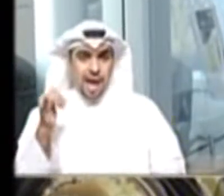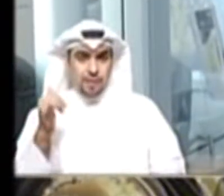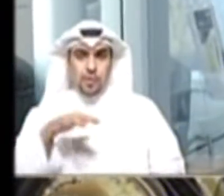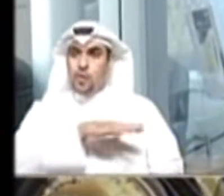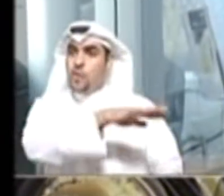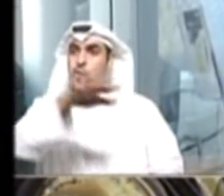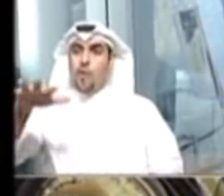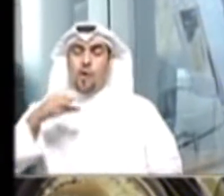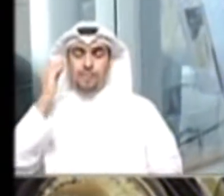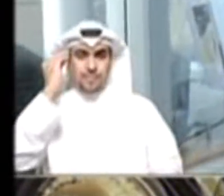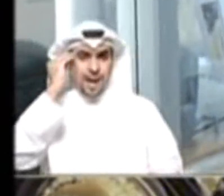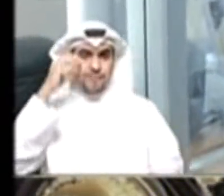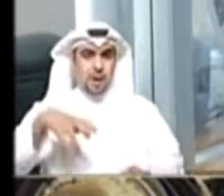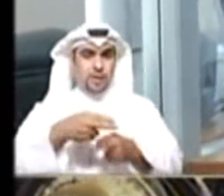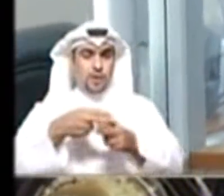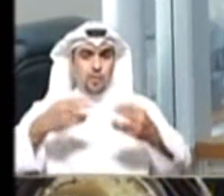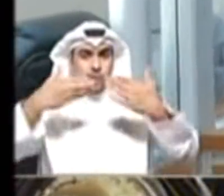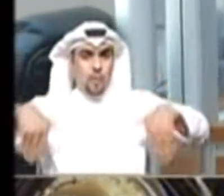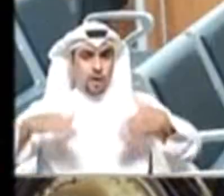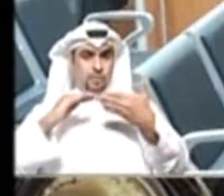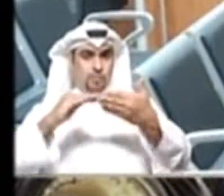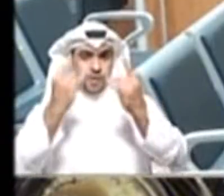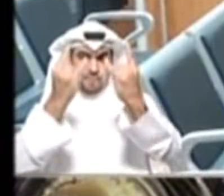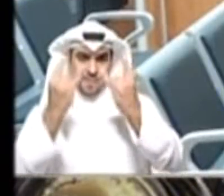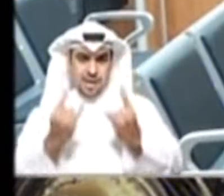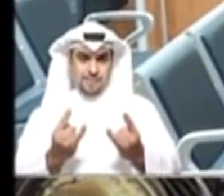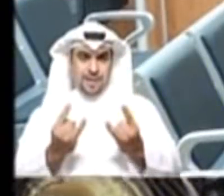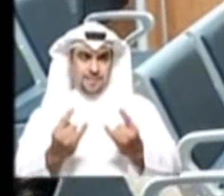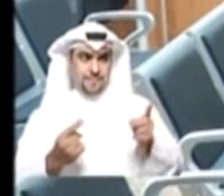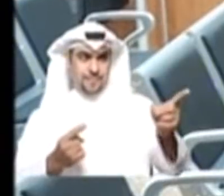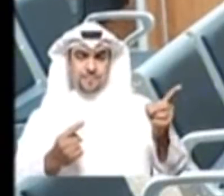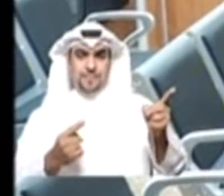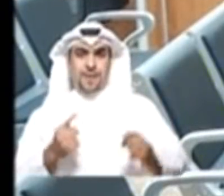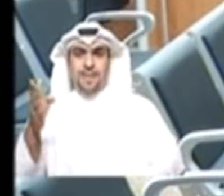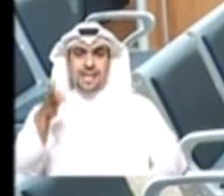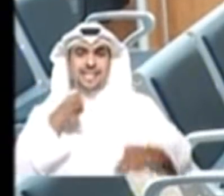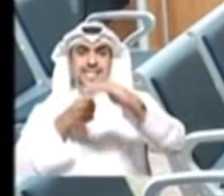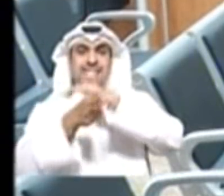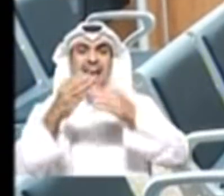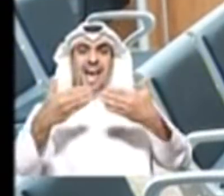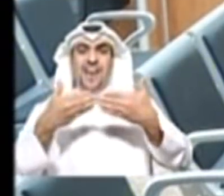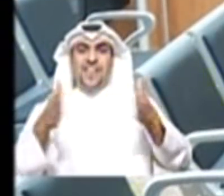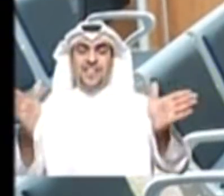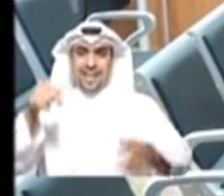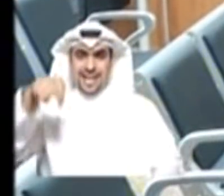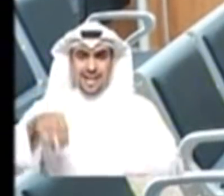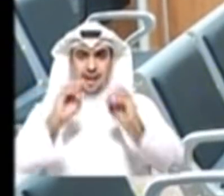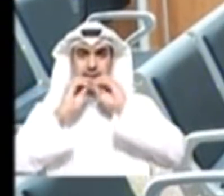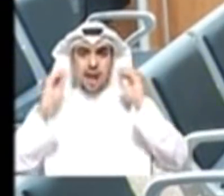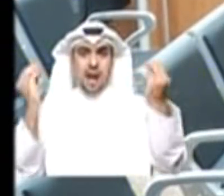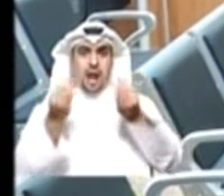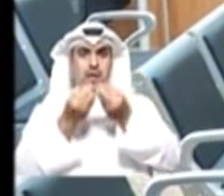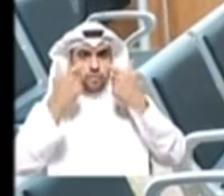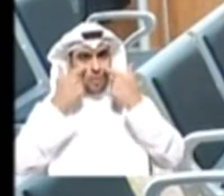على تذليل الصعاب التي تواجههم. افتتاح صالة الاستقبال الجديدة يأتي في إطار حرص الهيئة على توفير